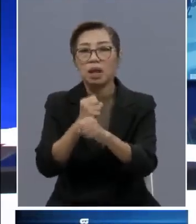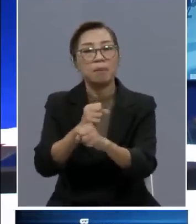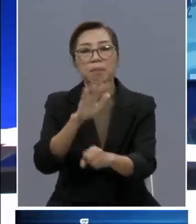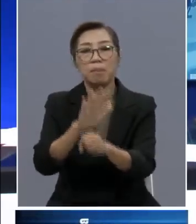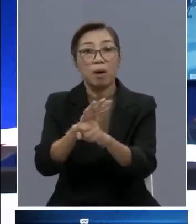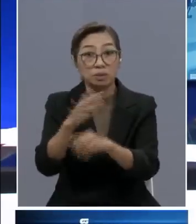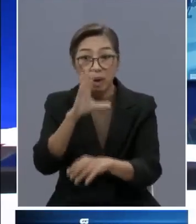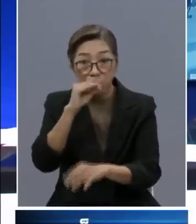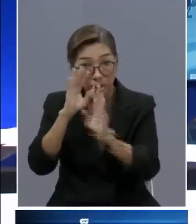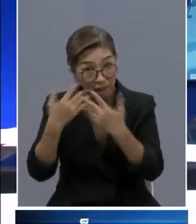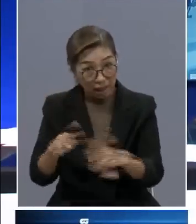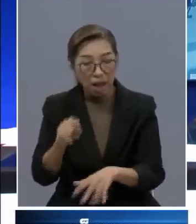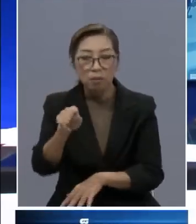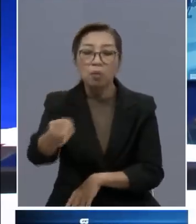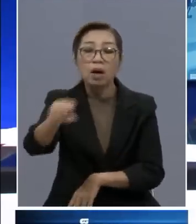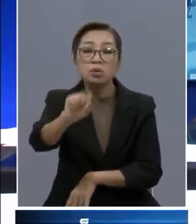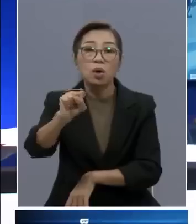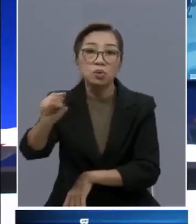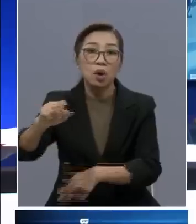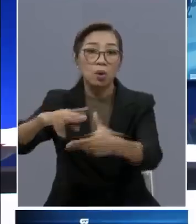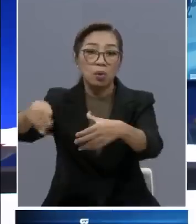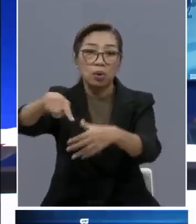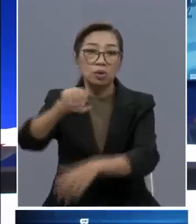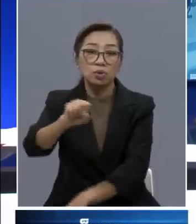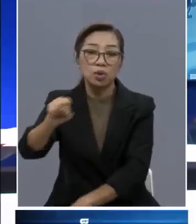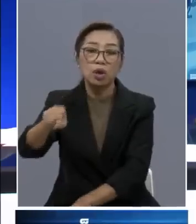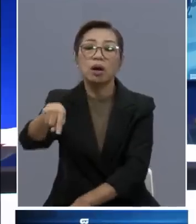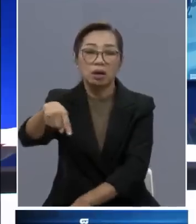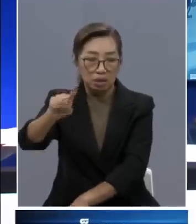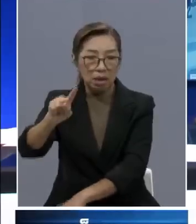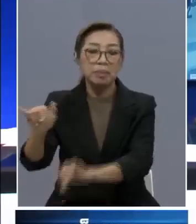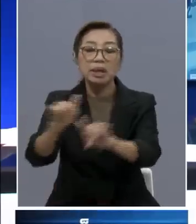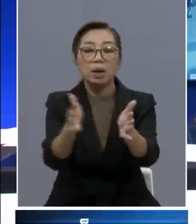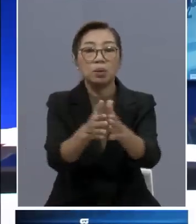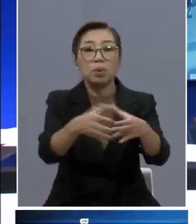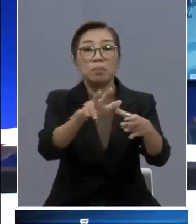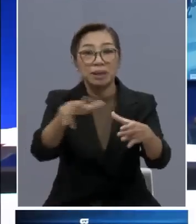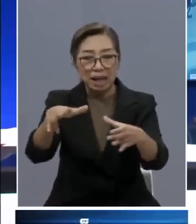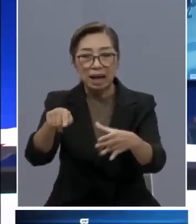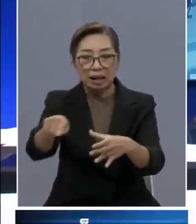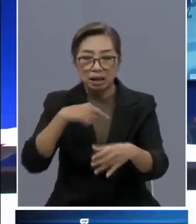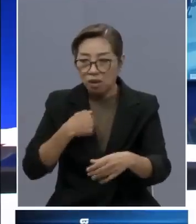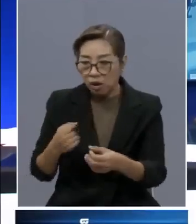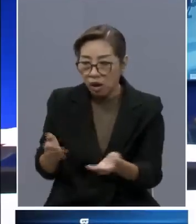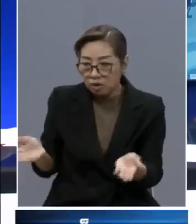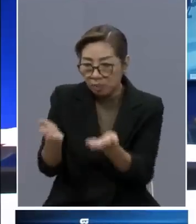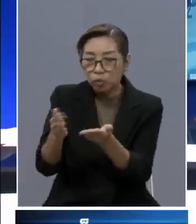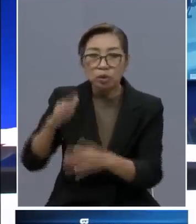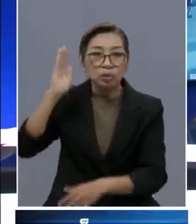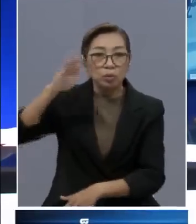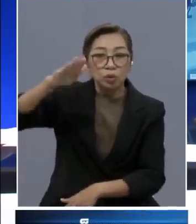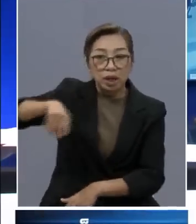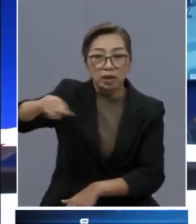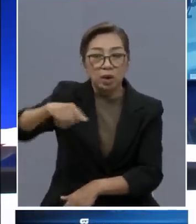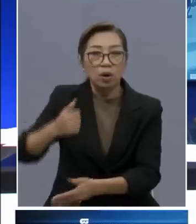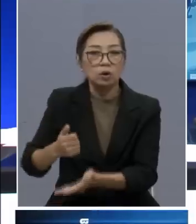วว่าจะให้เหล่าบรรดาส.ส.ของพรรคประชารัฐเนี่ยย้ายไปอยู่กับเพื่อไทยแล้วก็เตรียมจะดันน้องชายขึ้นมาคุมเกมนี้สานต่ออ